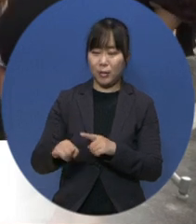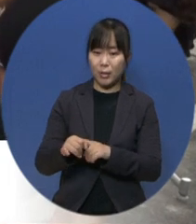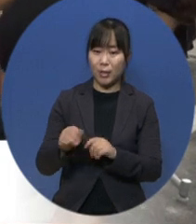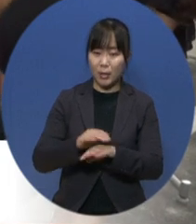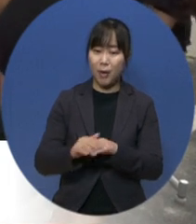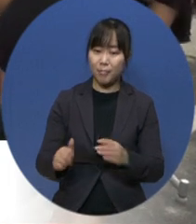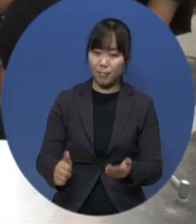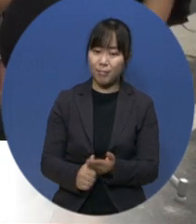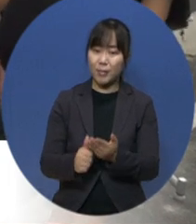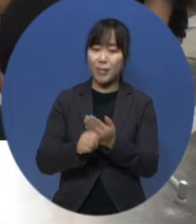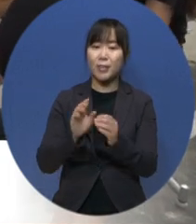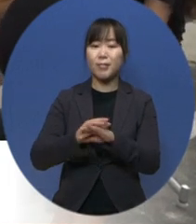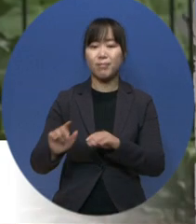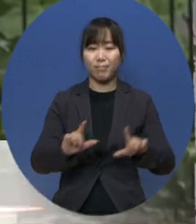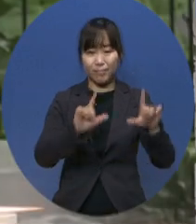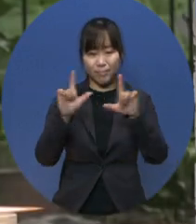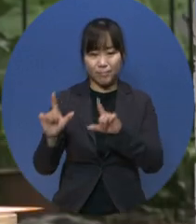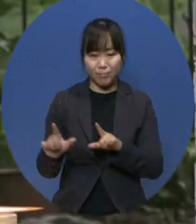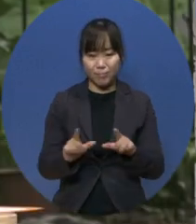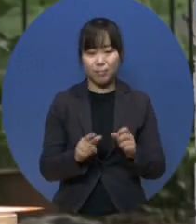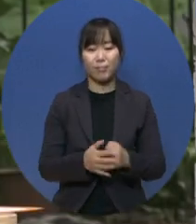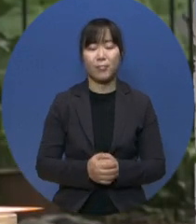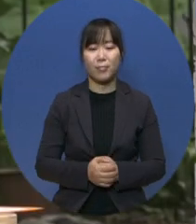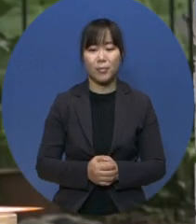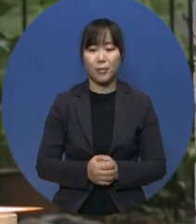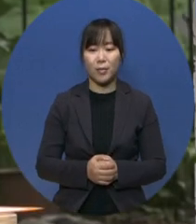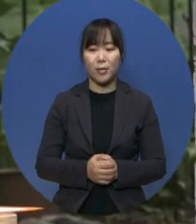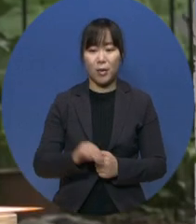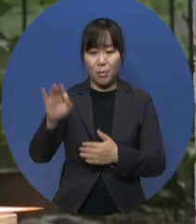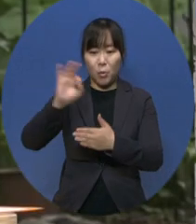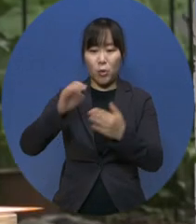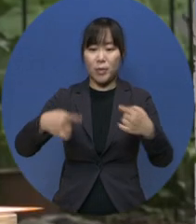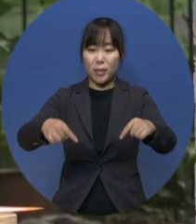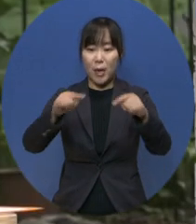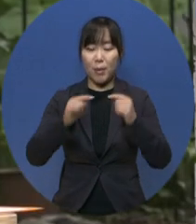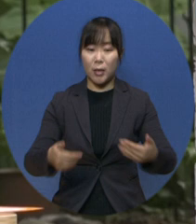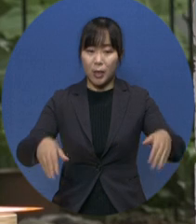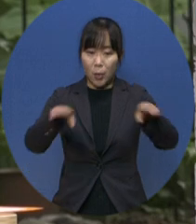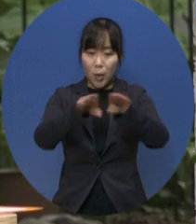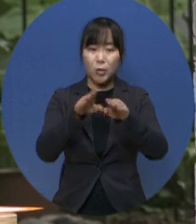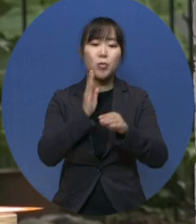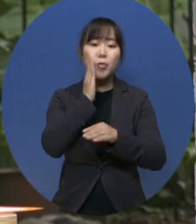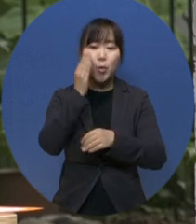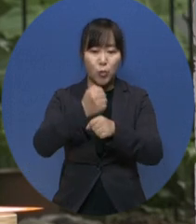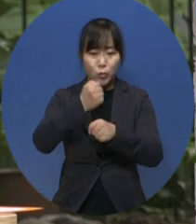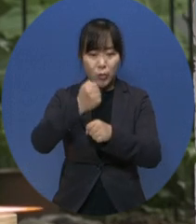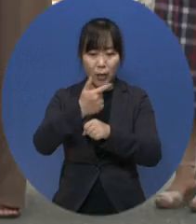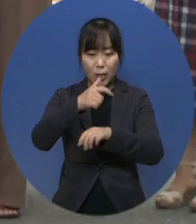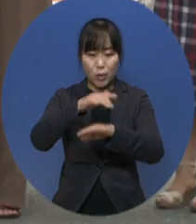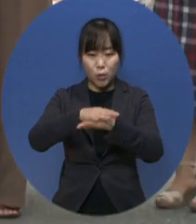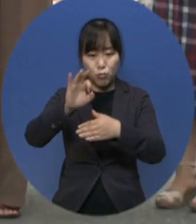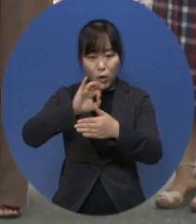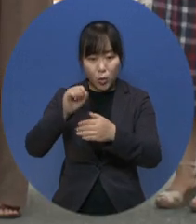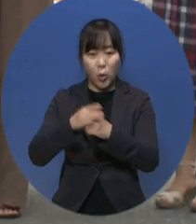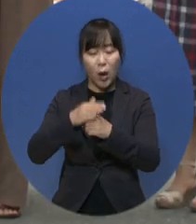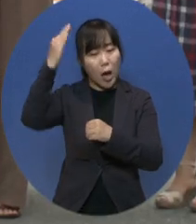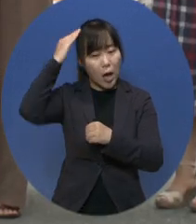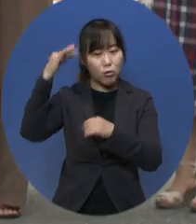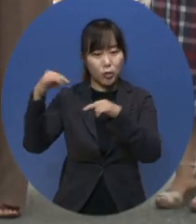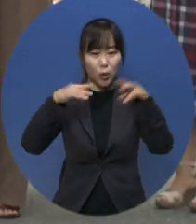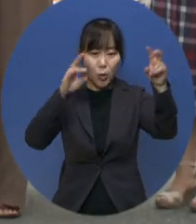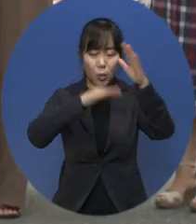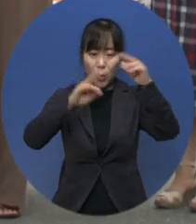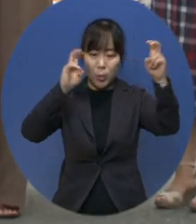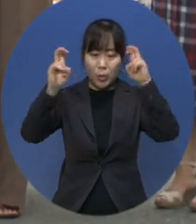키우고 잘 살겠습니다. 모금에 참여한 기관은 초록우산 대전후원회, 한국전력공사